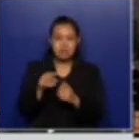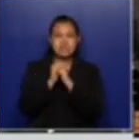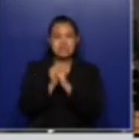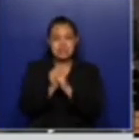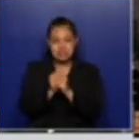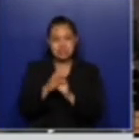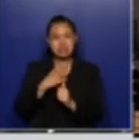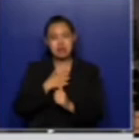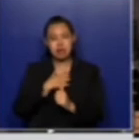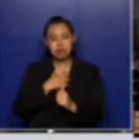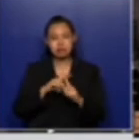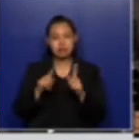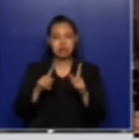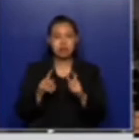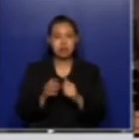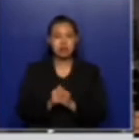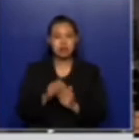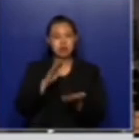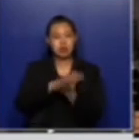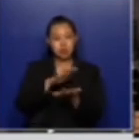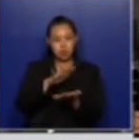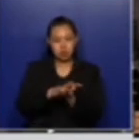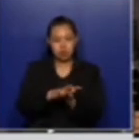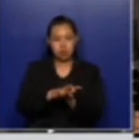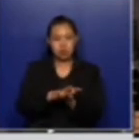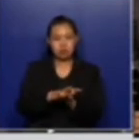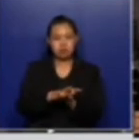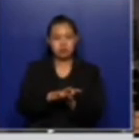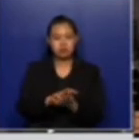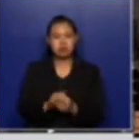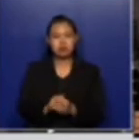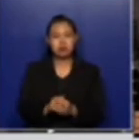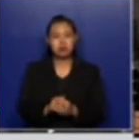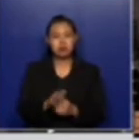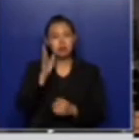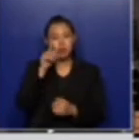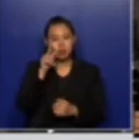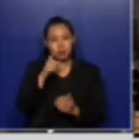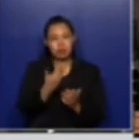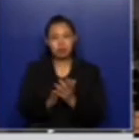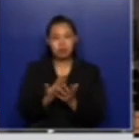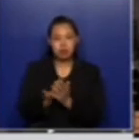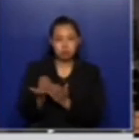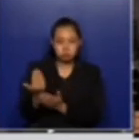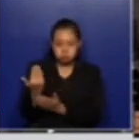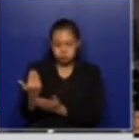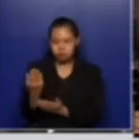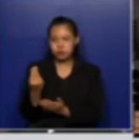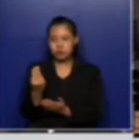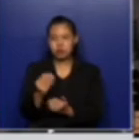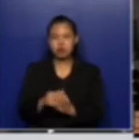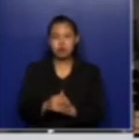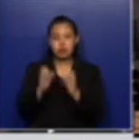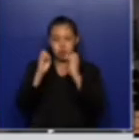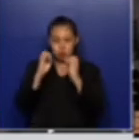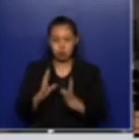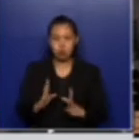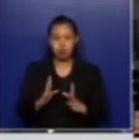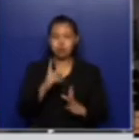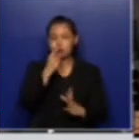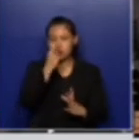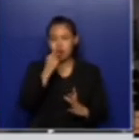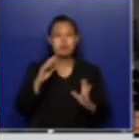นแต่สิ่งที่โรงเรียนที่จะต้องเอาเงินจากผู้ปกครองก็คือเรื่องของการขาดแคลนครูต่างประเท